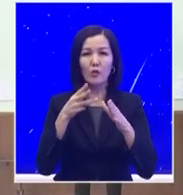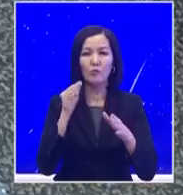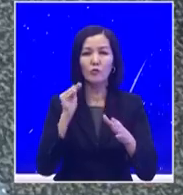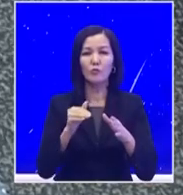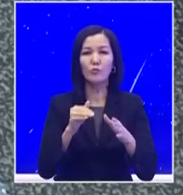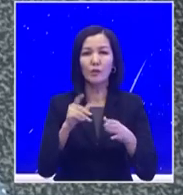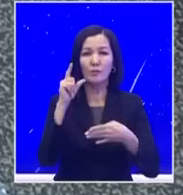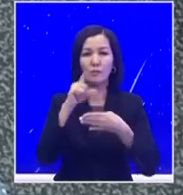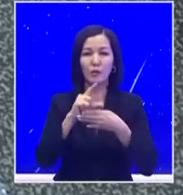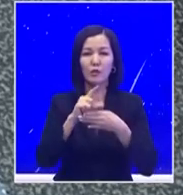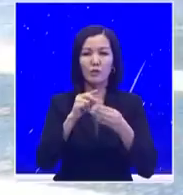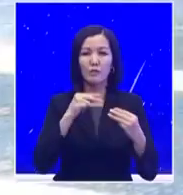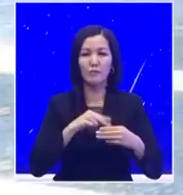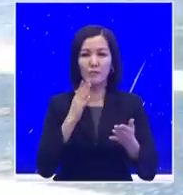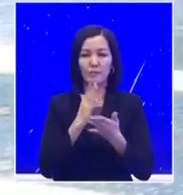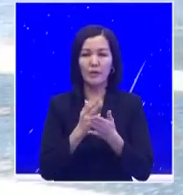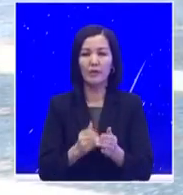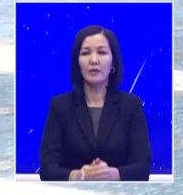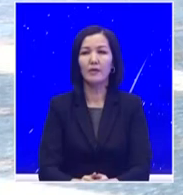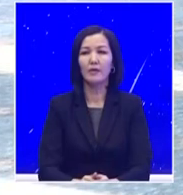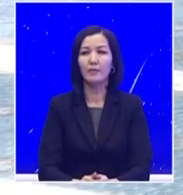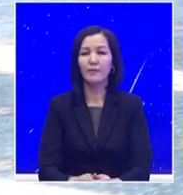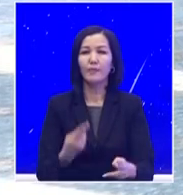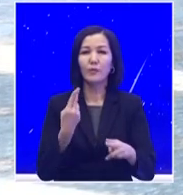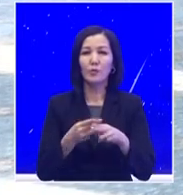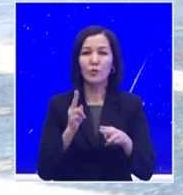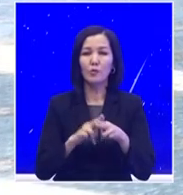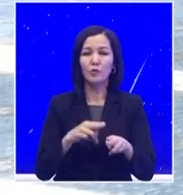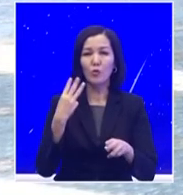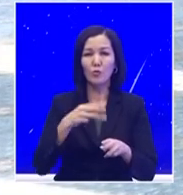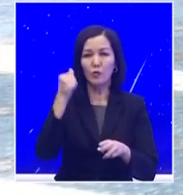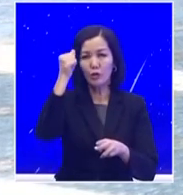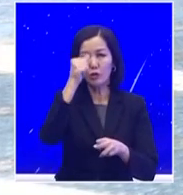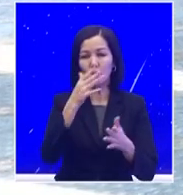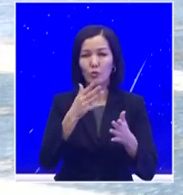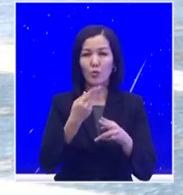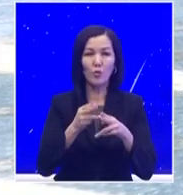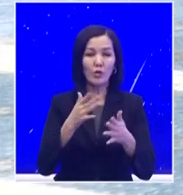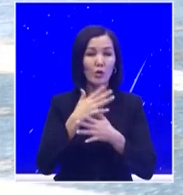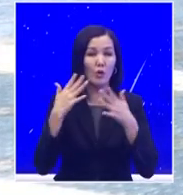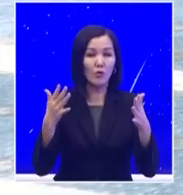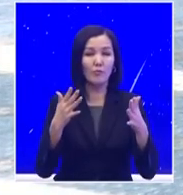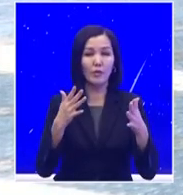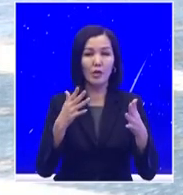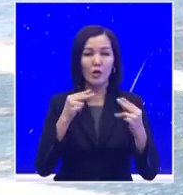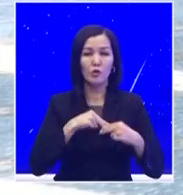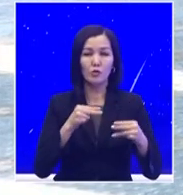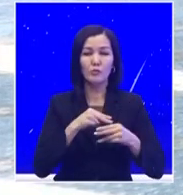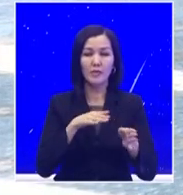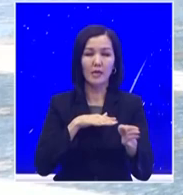тарта мешіт жұмыс істейді. Осы 30 жыл көлемінде өте ауқымды, кең түрде жұмыс